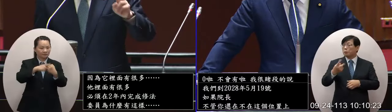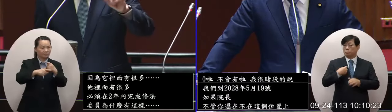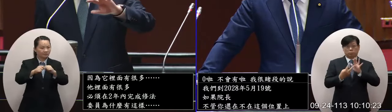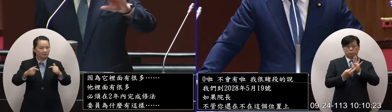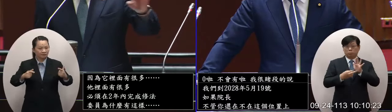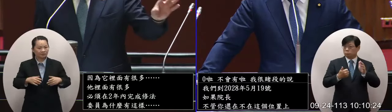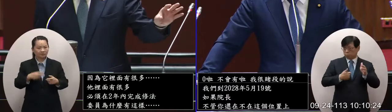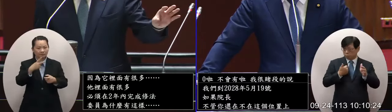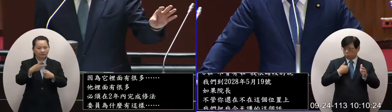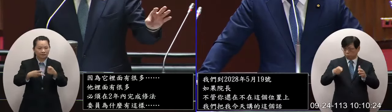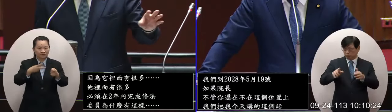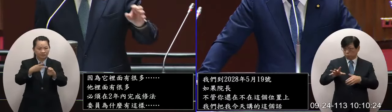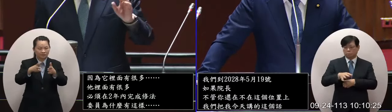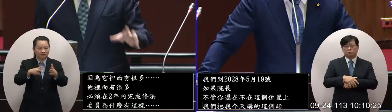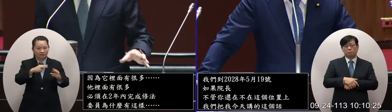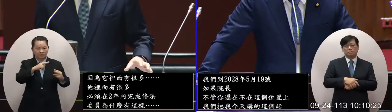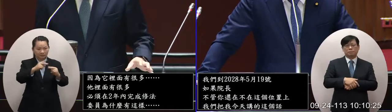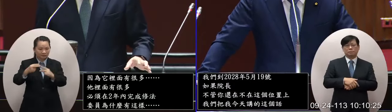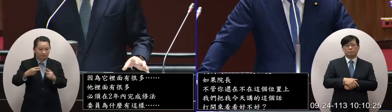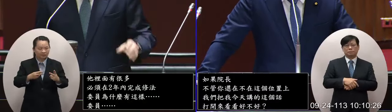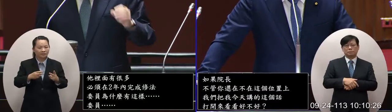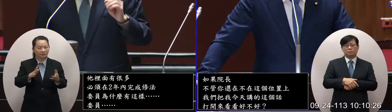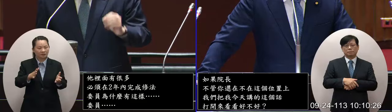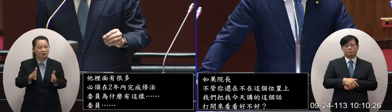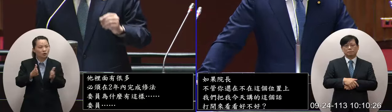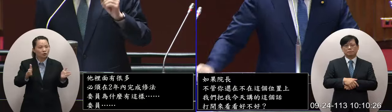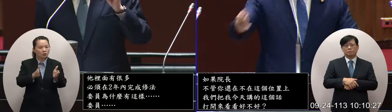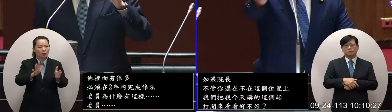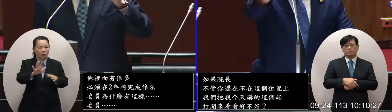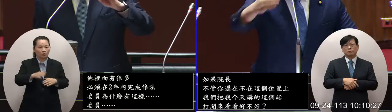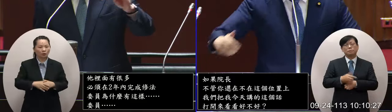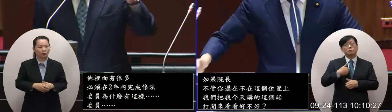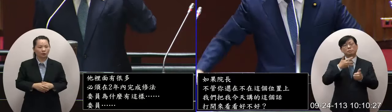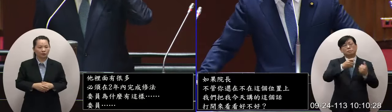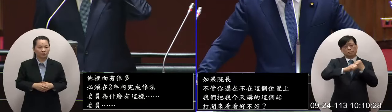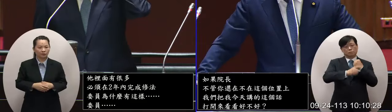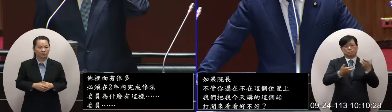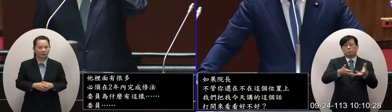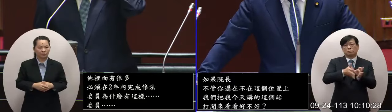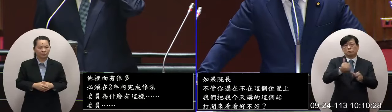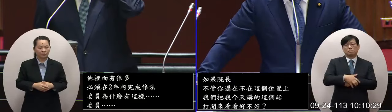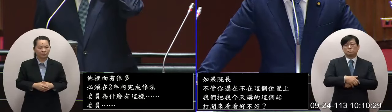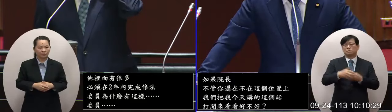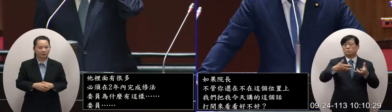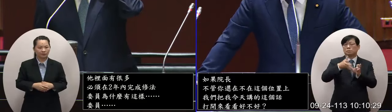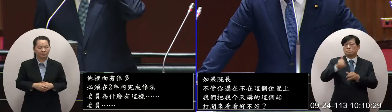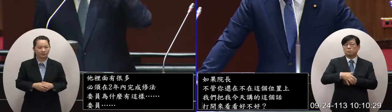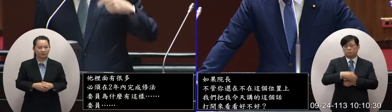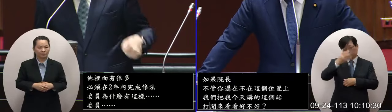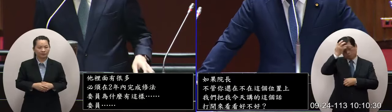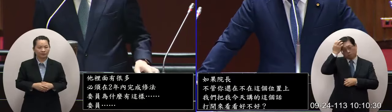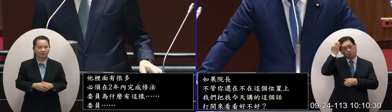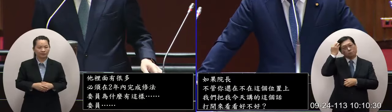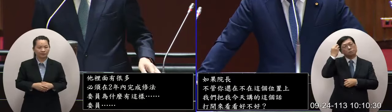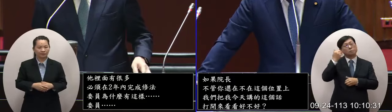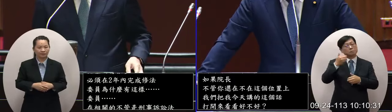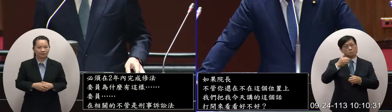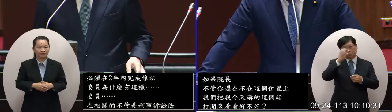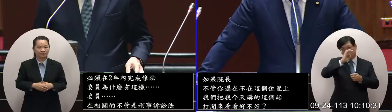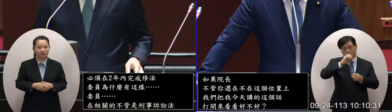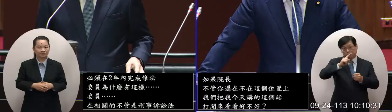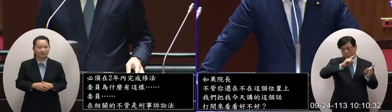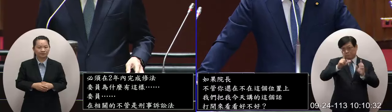样讲，不是没有凭证。 修法完成之后，它是有空间的。那现在我们 那我就问法务部长啊，部长，你要不要早一天